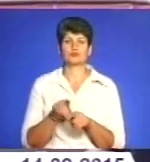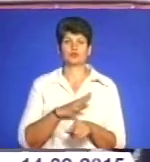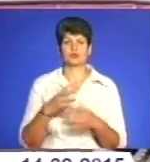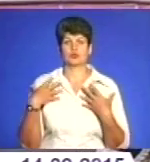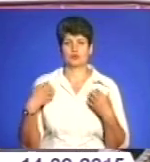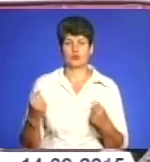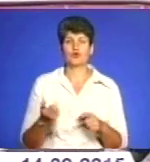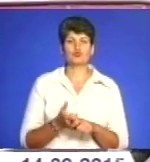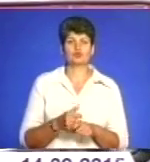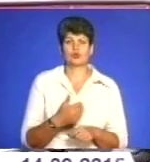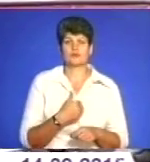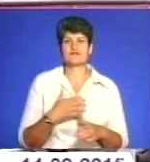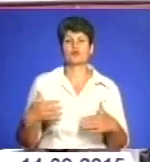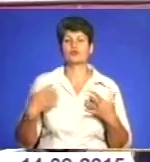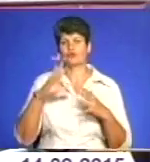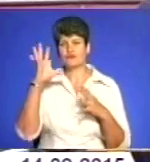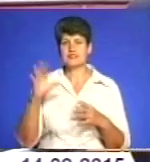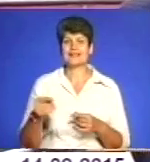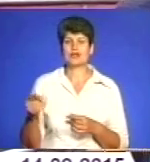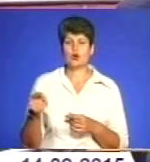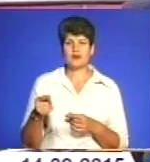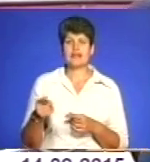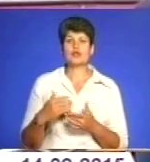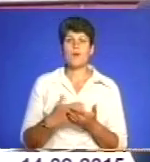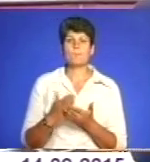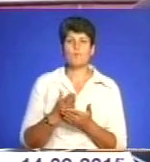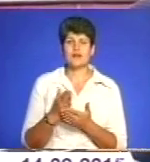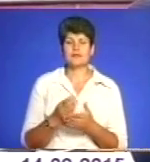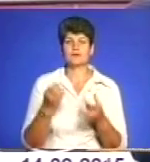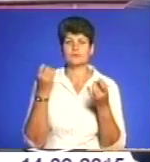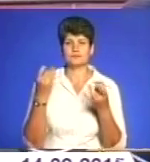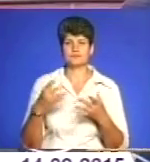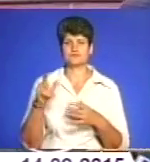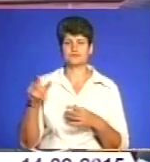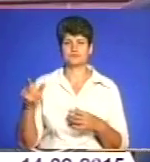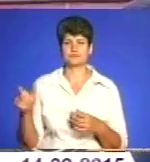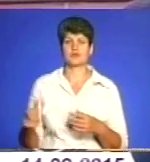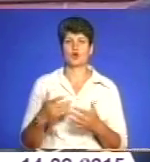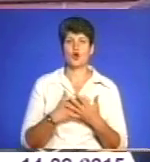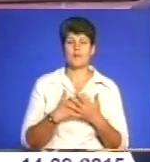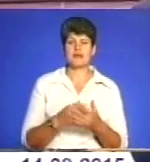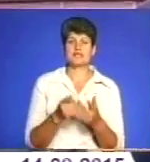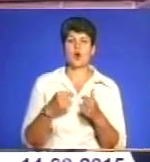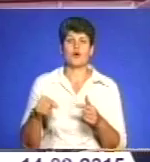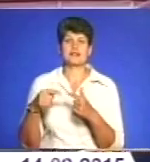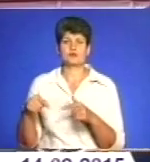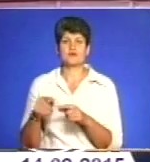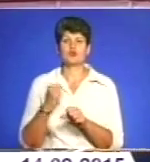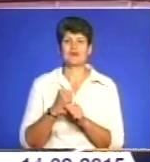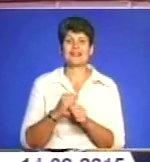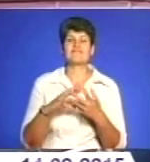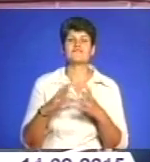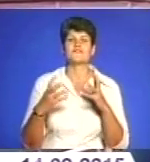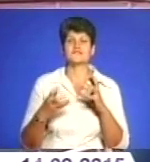б звернутися до всіх тернополян, тобто і до політиків, і до звичайних громадян, і до громадських організацій, що ми зробили висновок